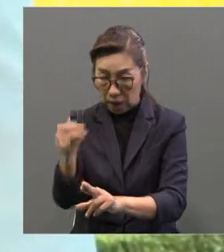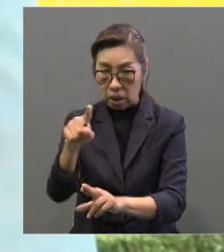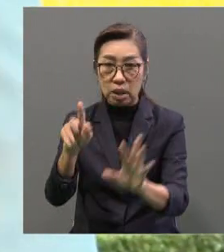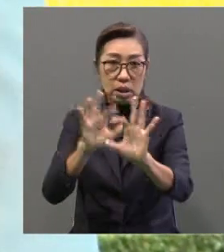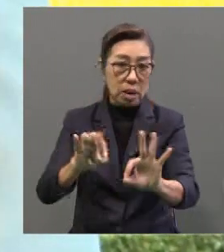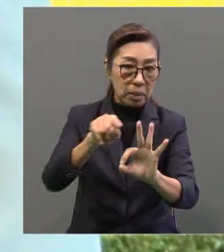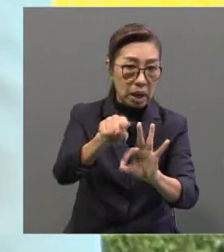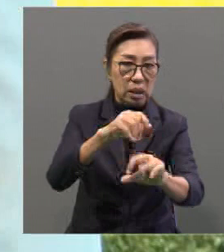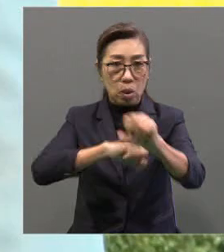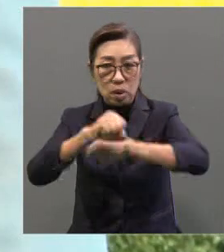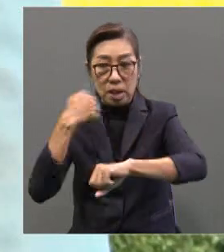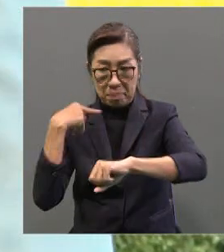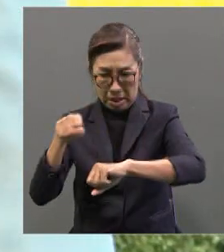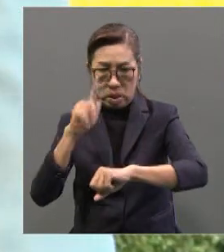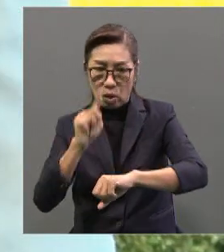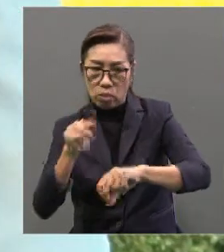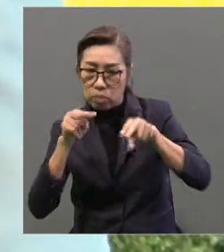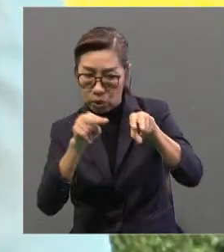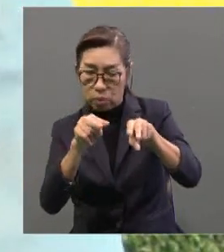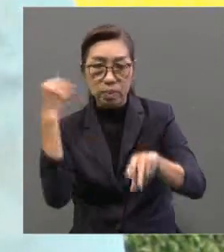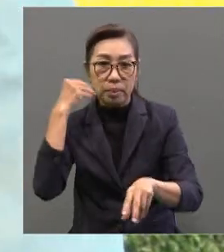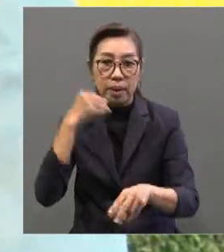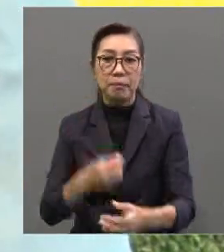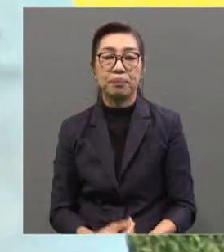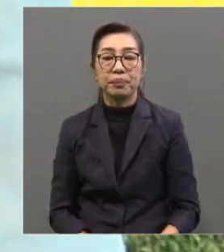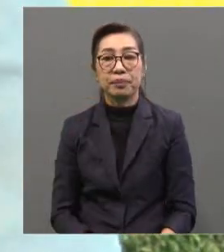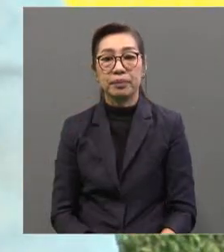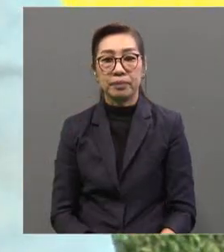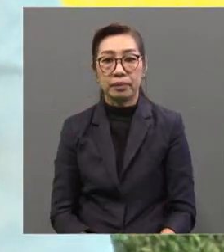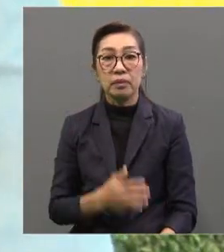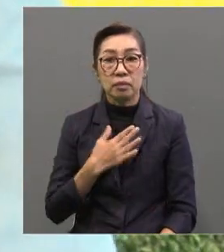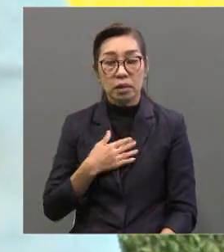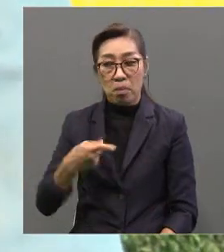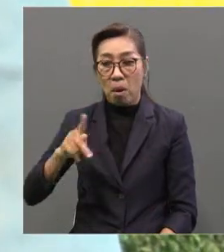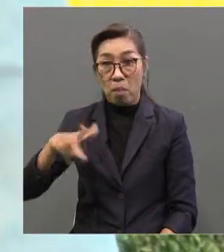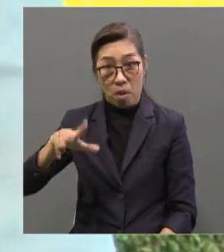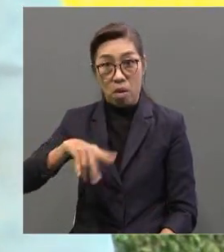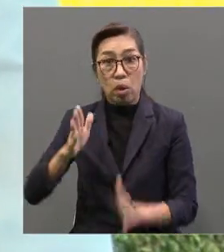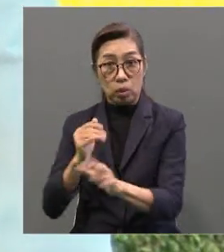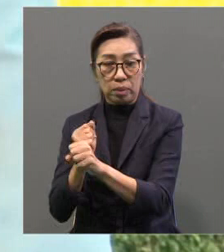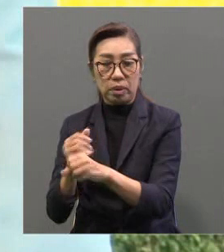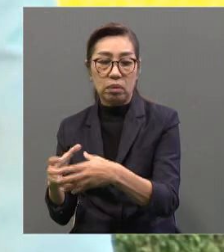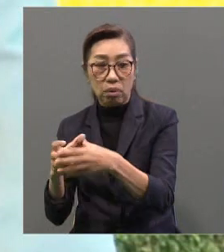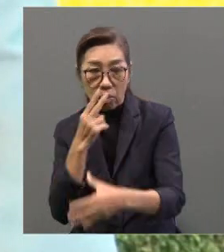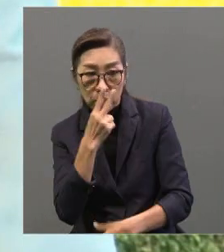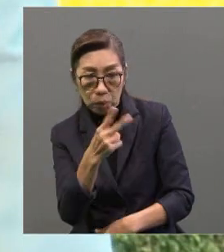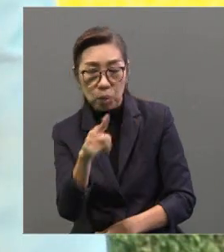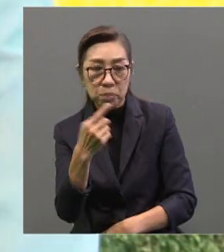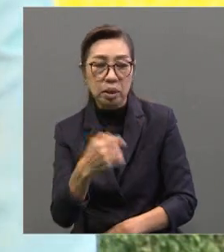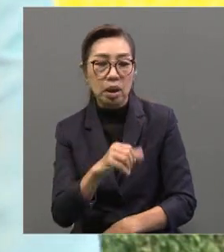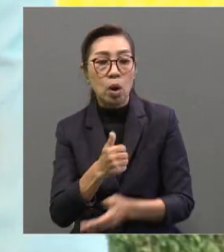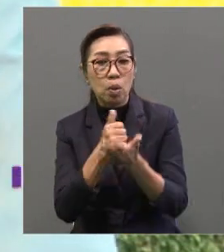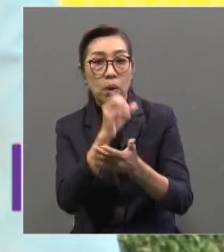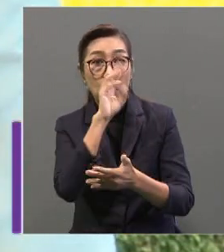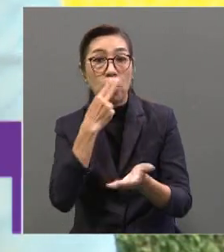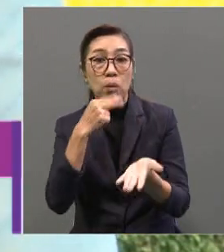ที่ที่มีการก่อสร้างครับ เข้าไปดูครับเข้าไปช่วยกทม.ดูแล้วก็แจ้งไปยังกทม.